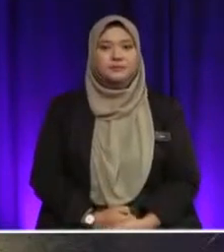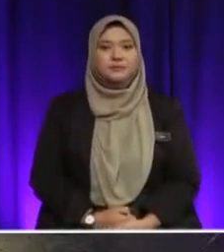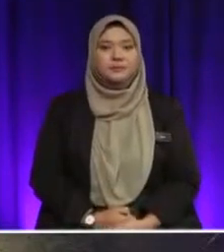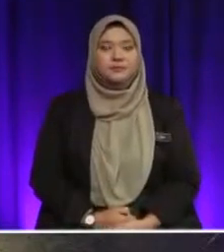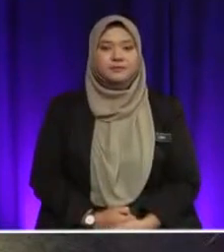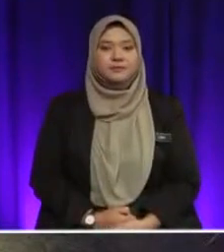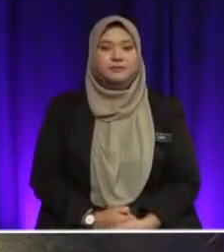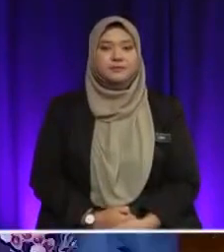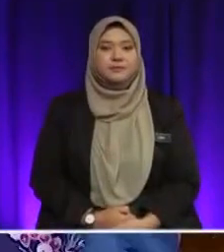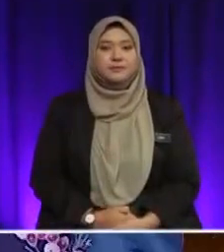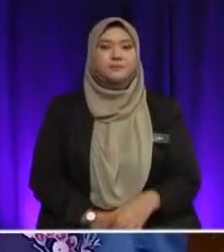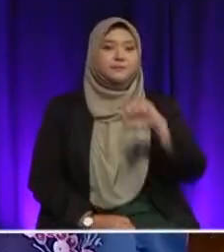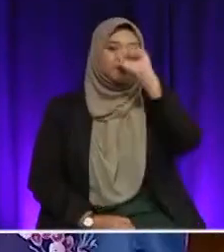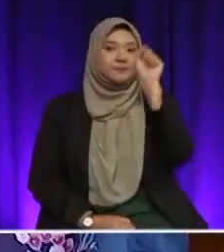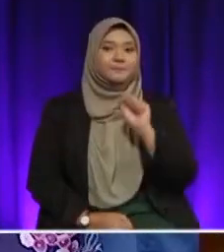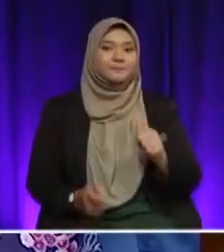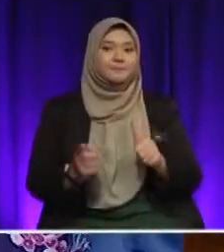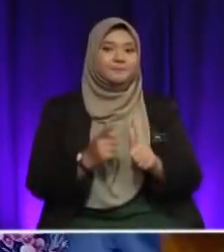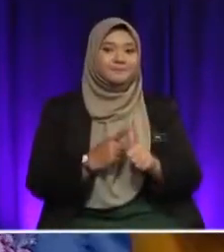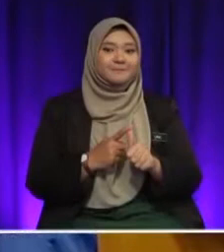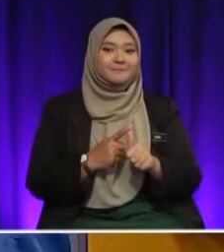untuk yang pertama ini